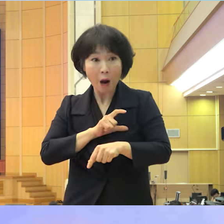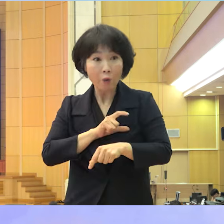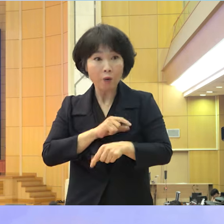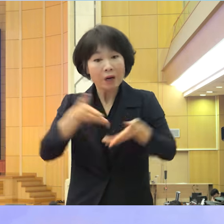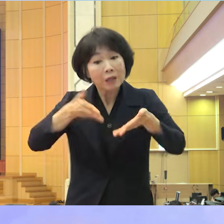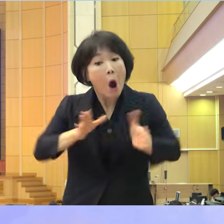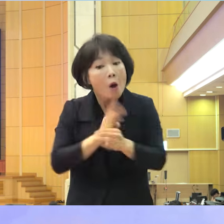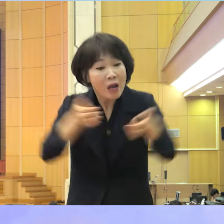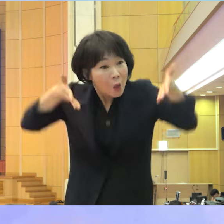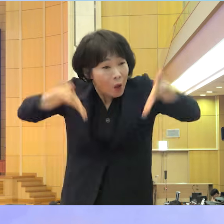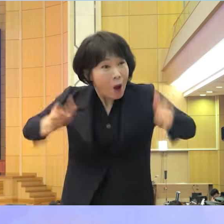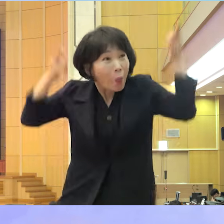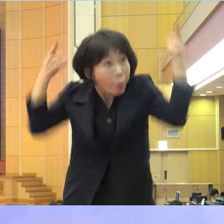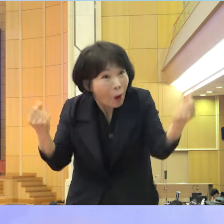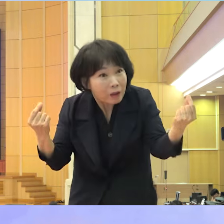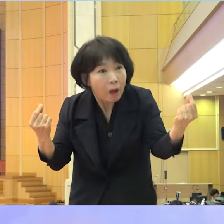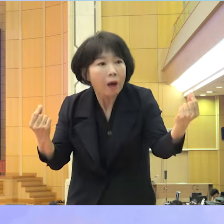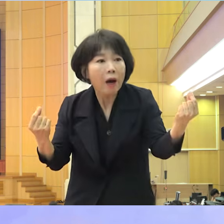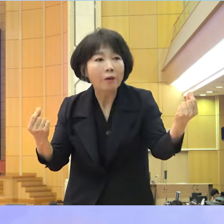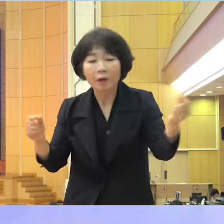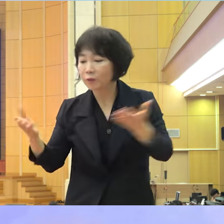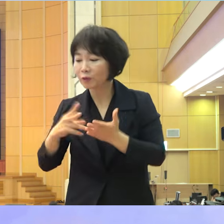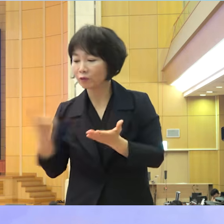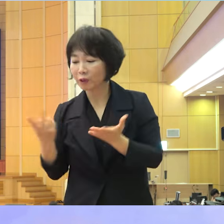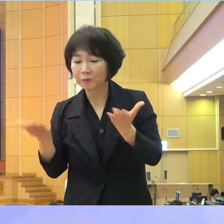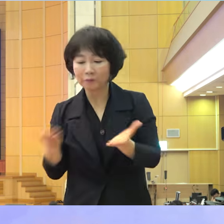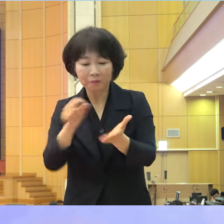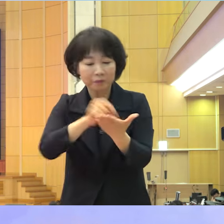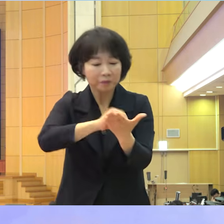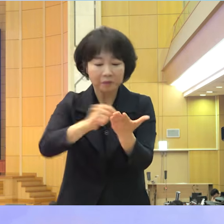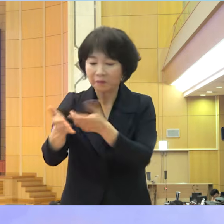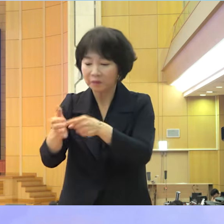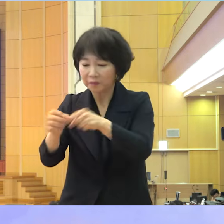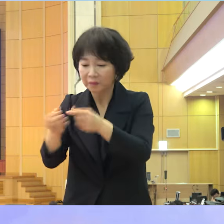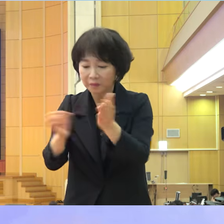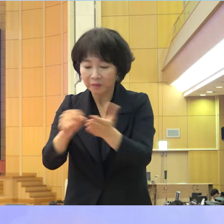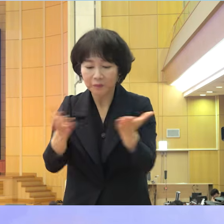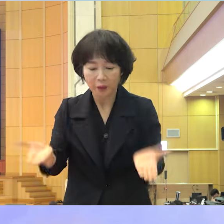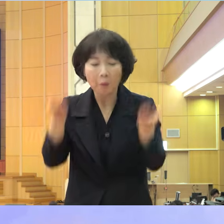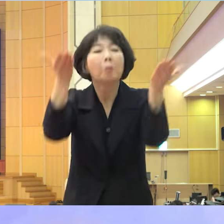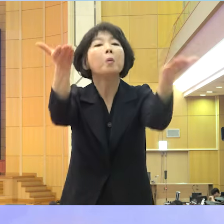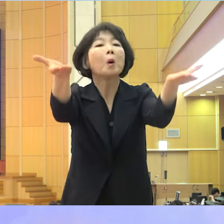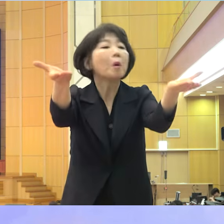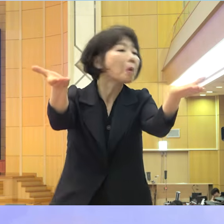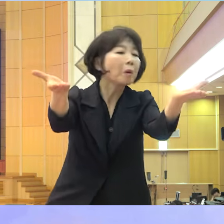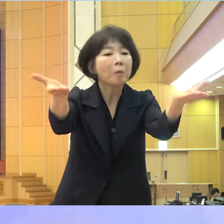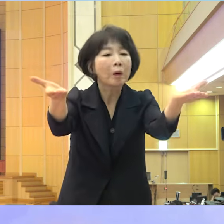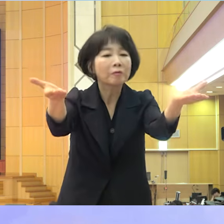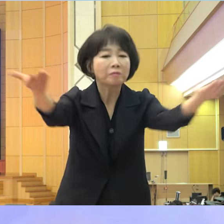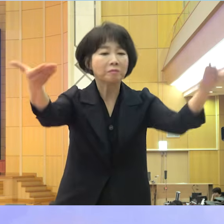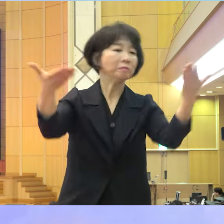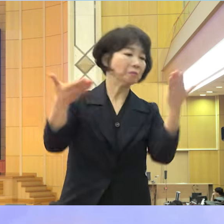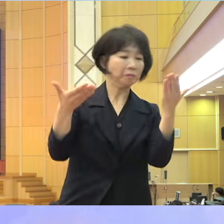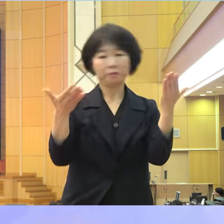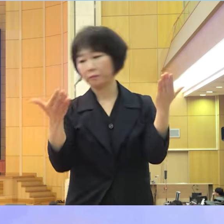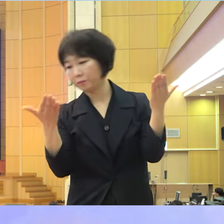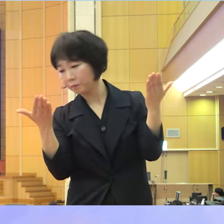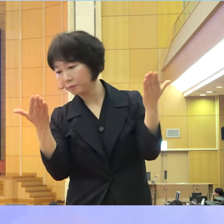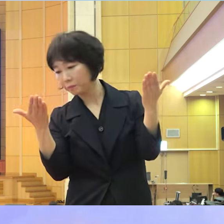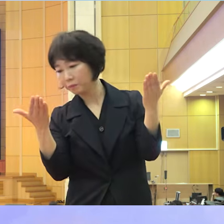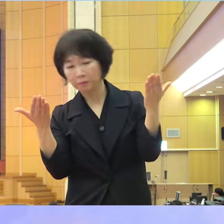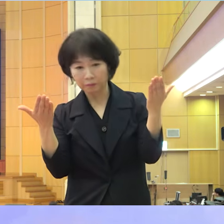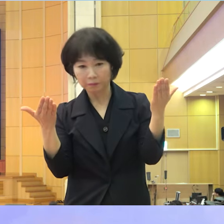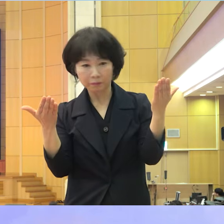똑같아. 그래서 가져가서 딱 봤어. 아니 사주팔자가 맞다면 김영삼 대통령은